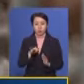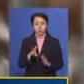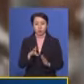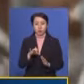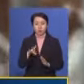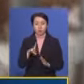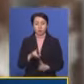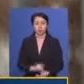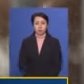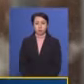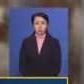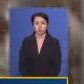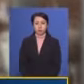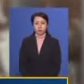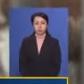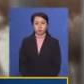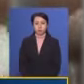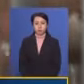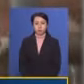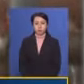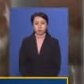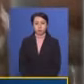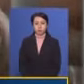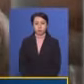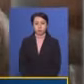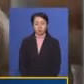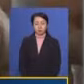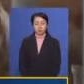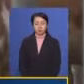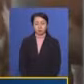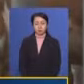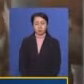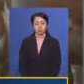тысяч тонн соломы. Анастасия Дроняк, Нурсултан Теликтесов, Самат Исенгалиев, служба новостей.